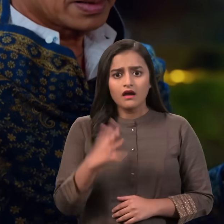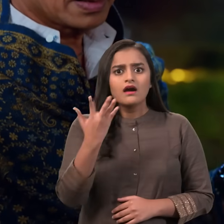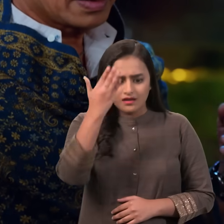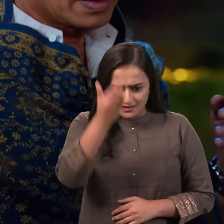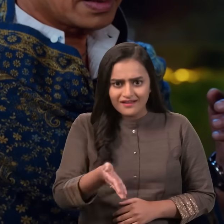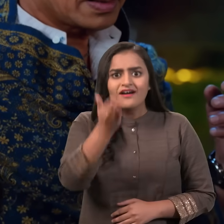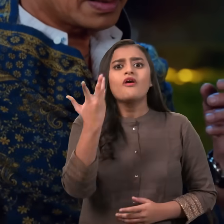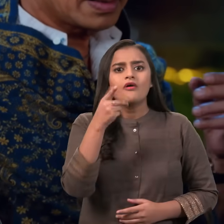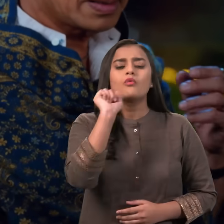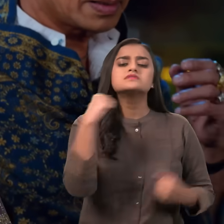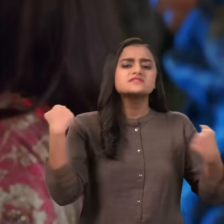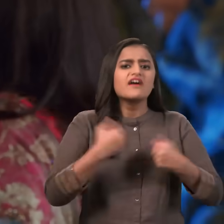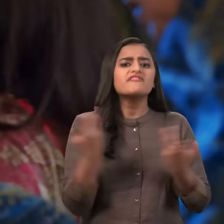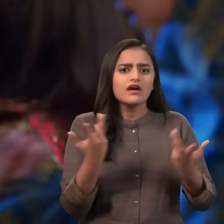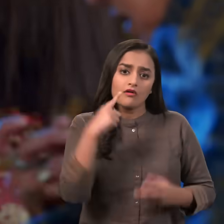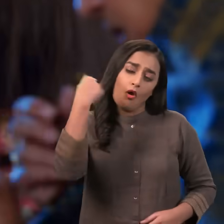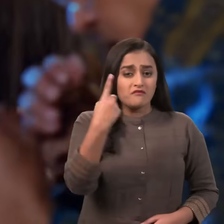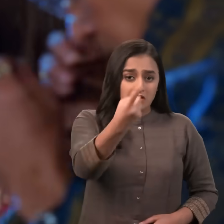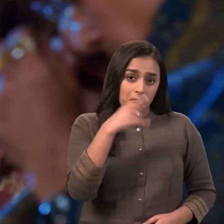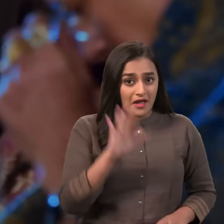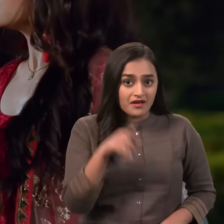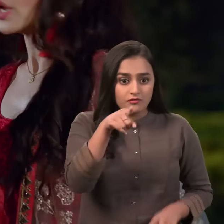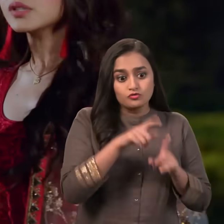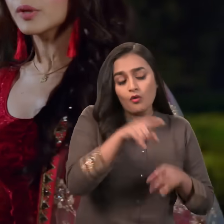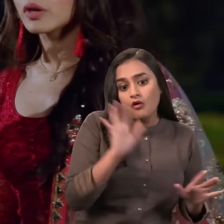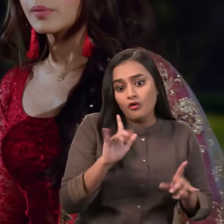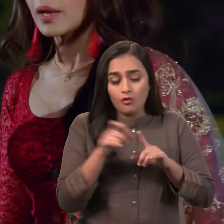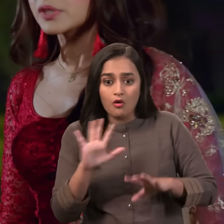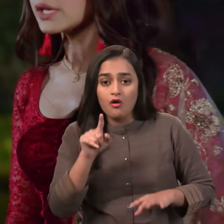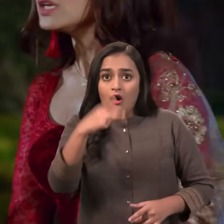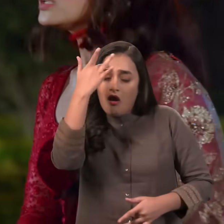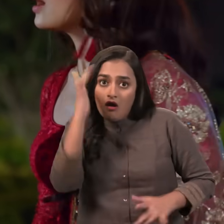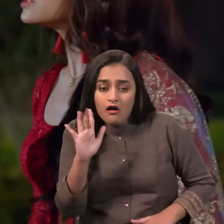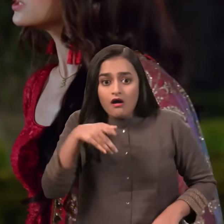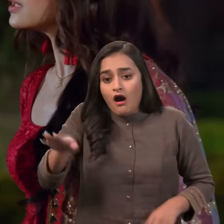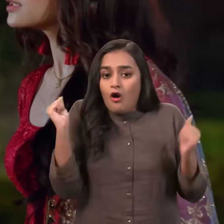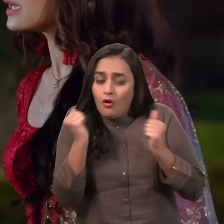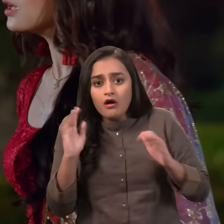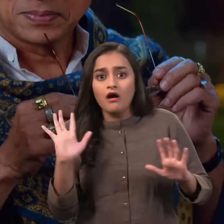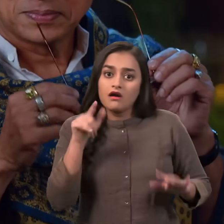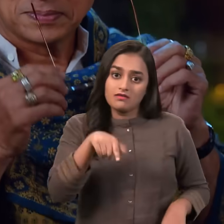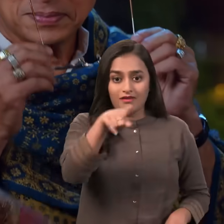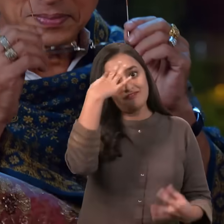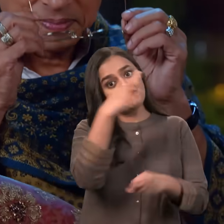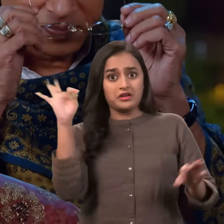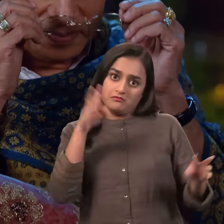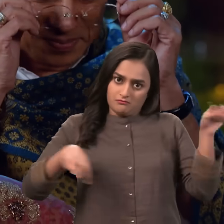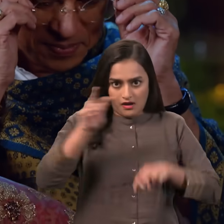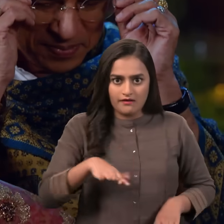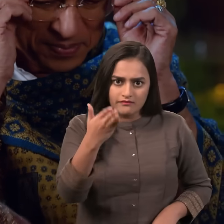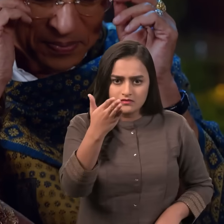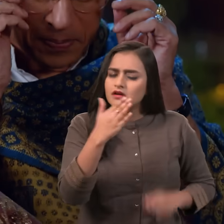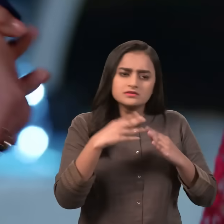ये क्या प्रीतो, तेरा स्वेटर कहाँ है? तू मुझे बोलती रहती है कि हीर ऐसा मत कर, बीमार पड़ जाएगी, हीर यहाँ मत जा, ठंड लग जाएगी, और खुद ऐसे घूम